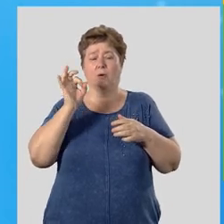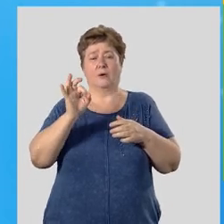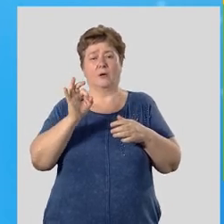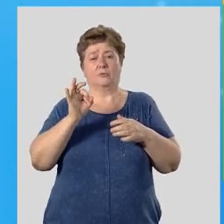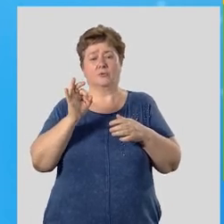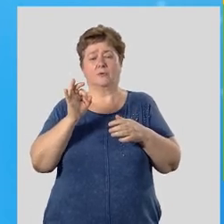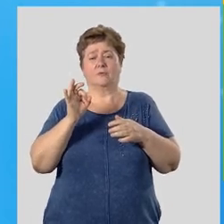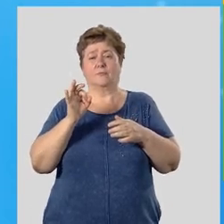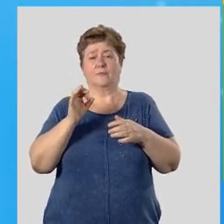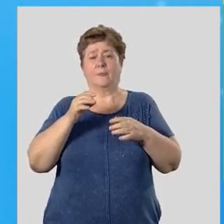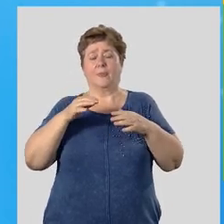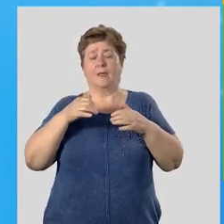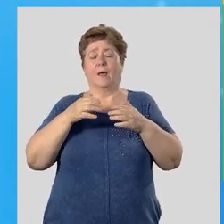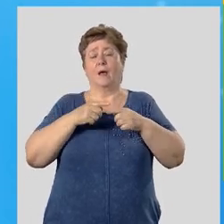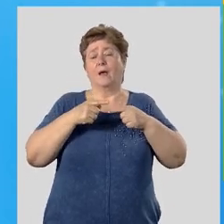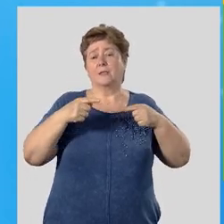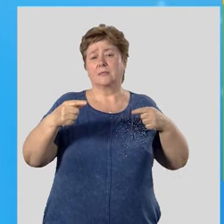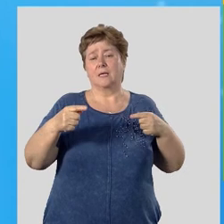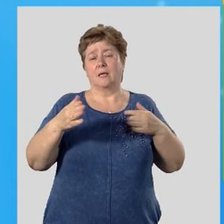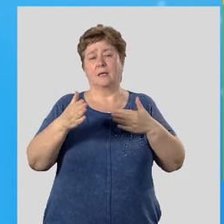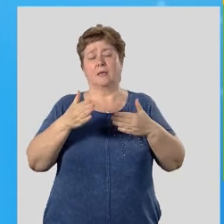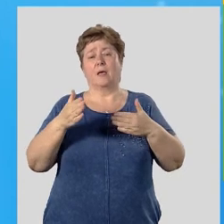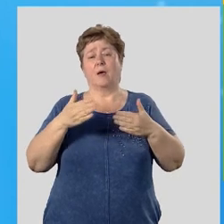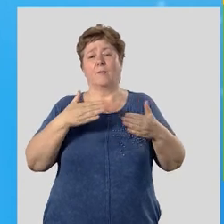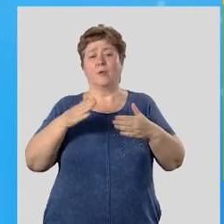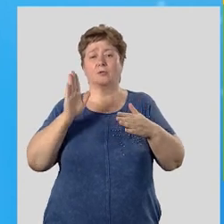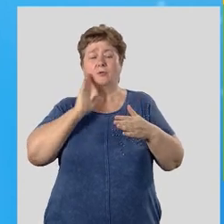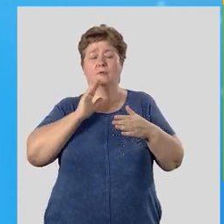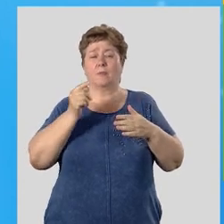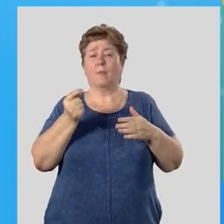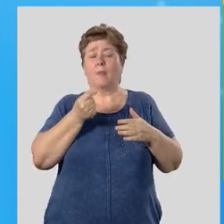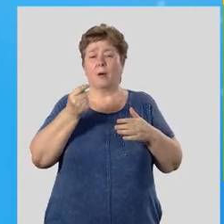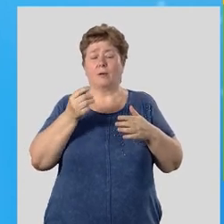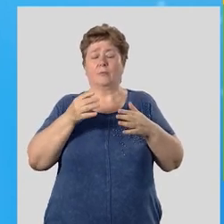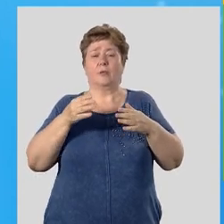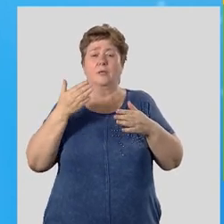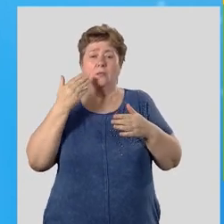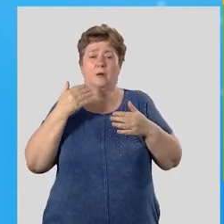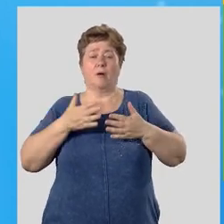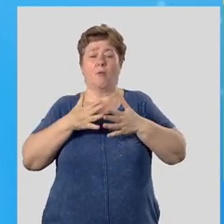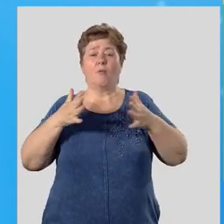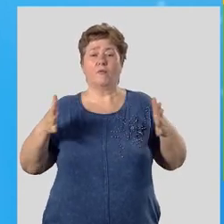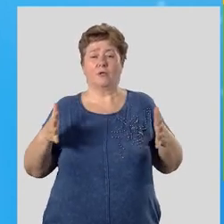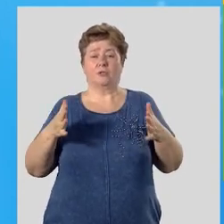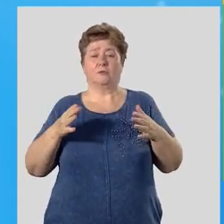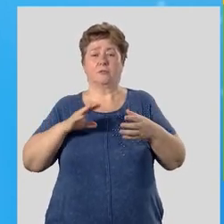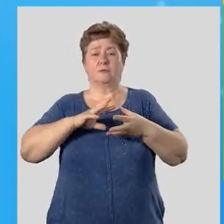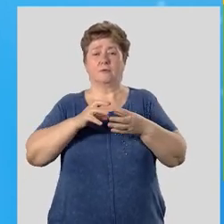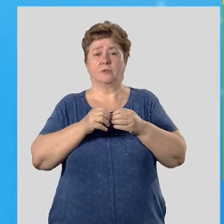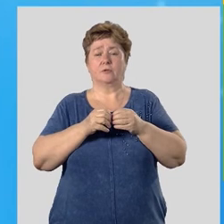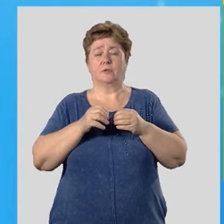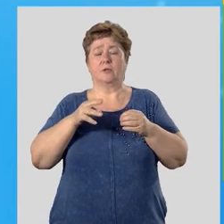градусов Цельсия расстояние между молекулами воды слегка увеличивается. В